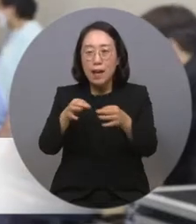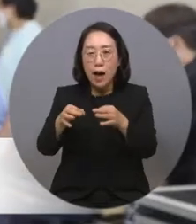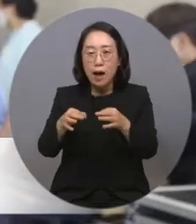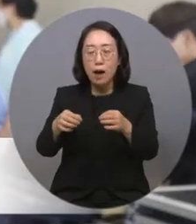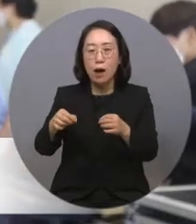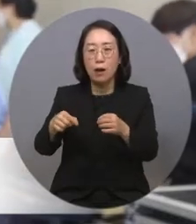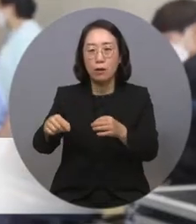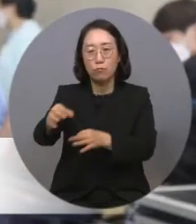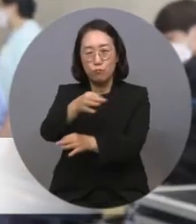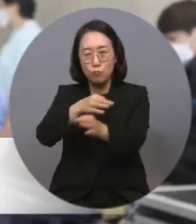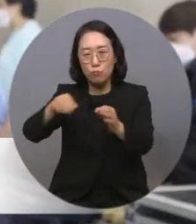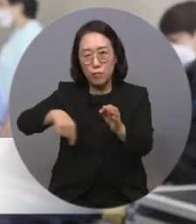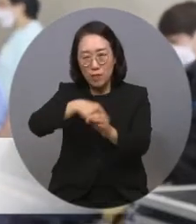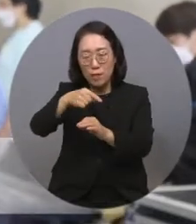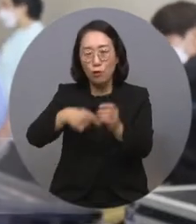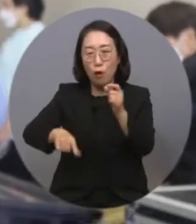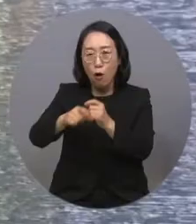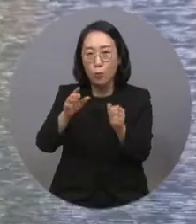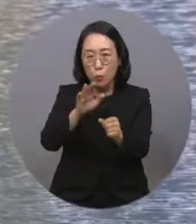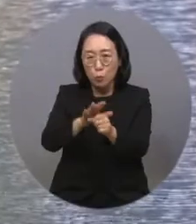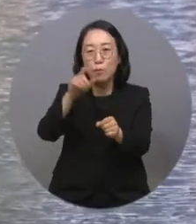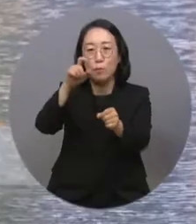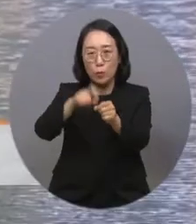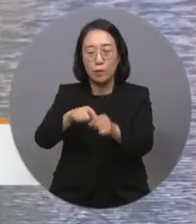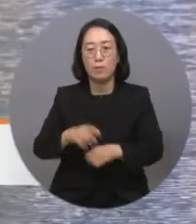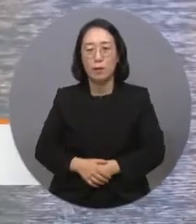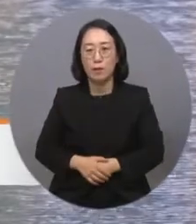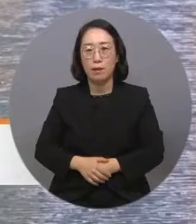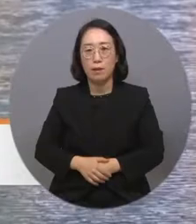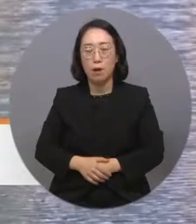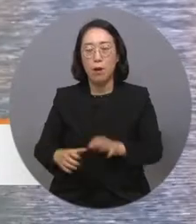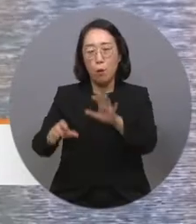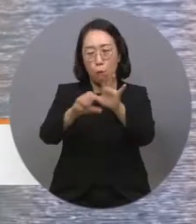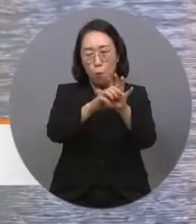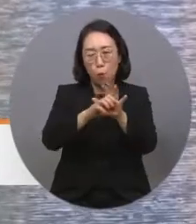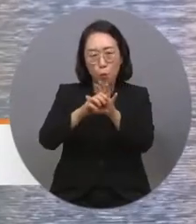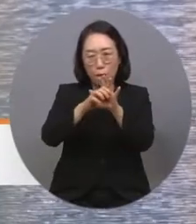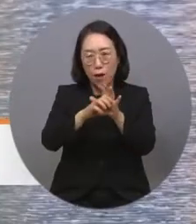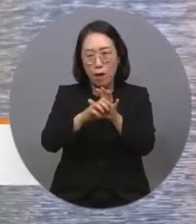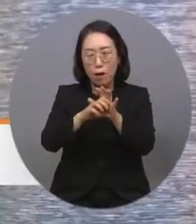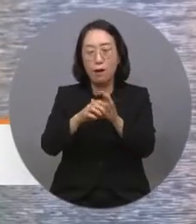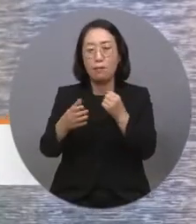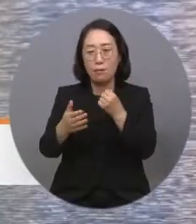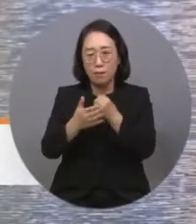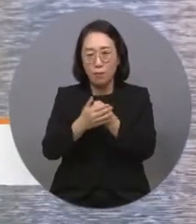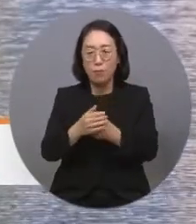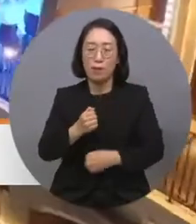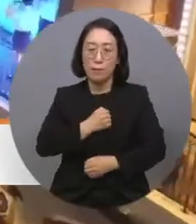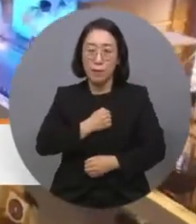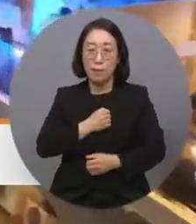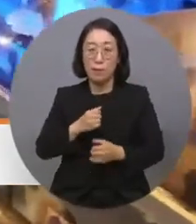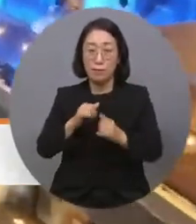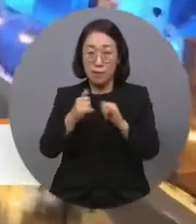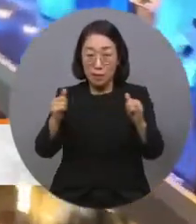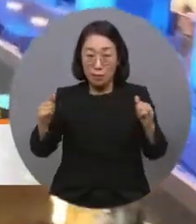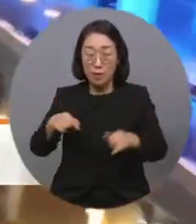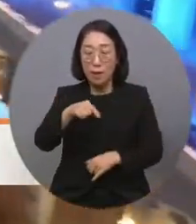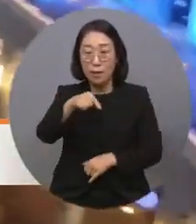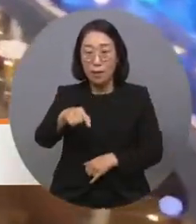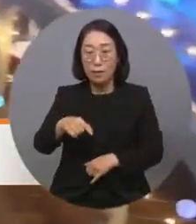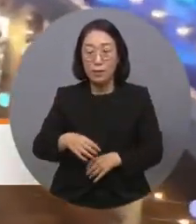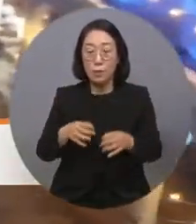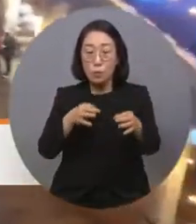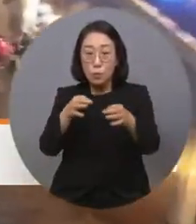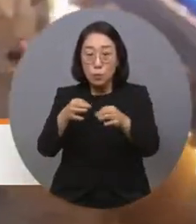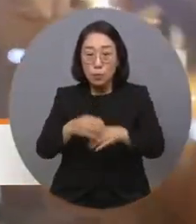경제활성화시킬 수 있는 그런 페스티벌로 기획되었습니다. 코로나19 방역수칙에 답답했던 시민들도 강 건너